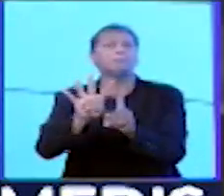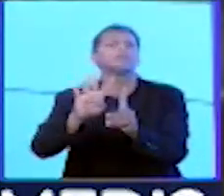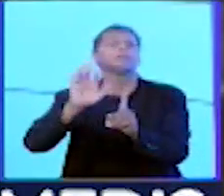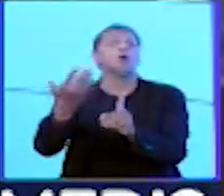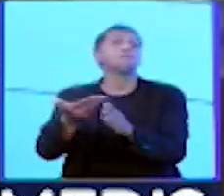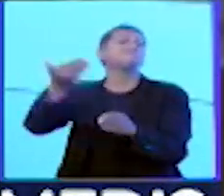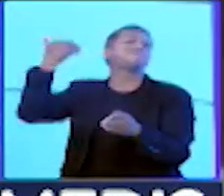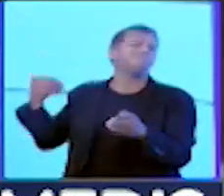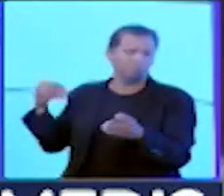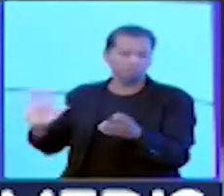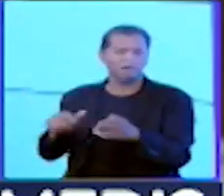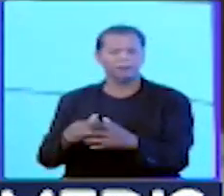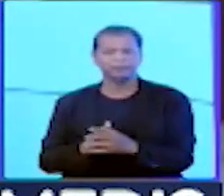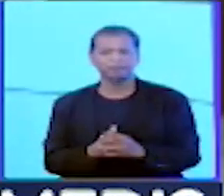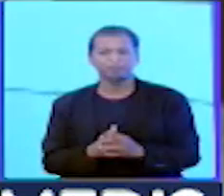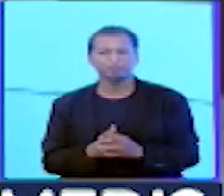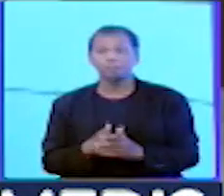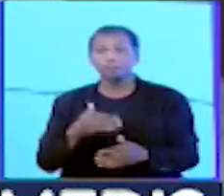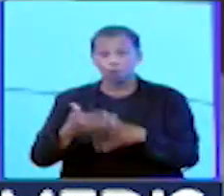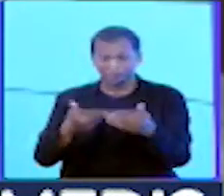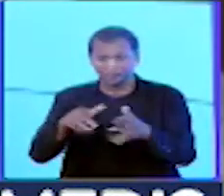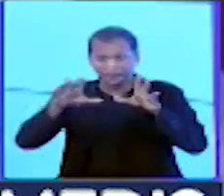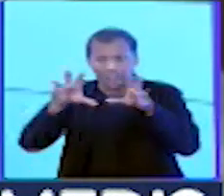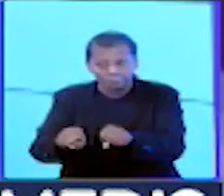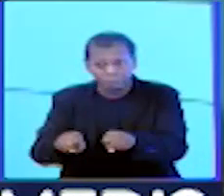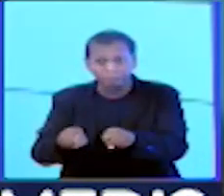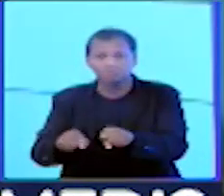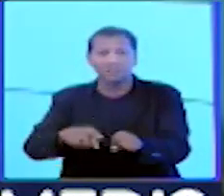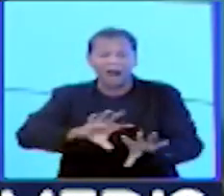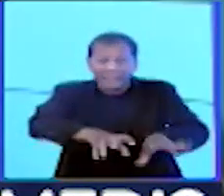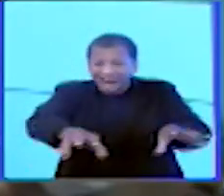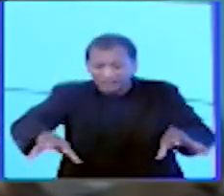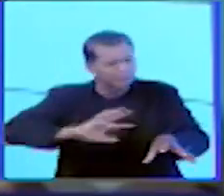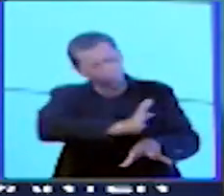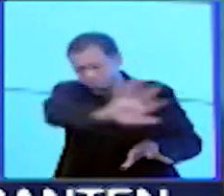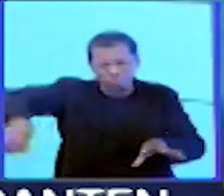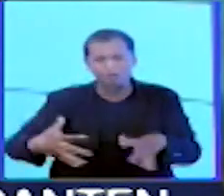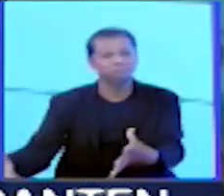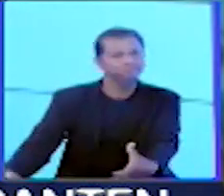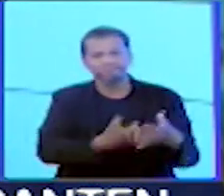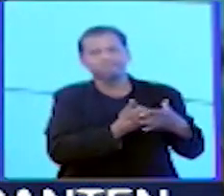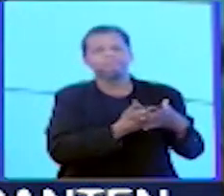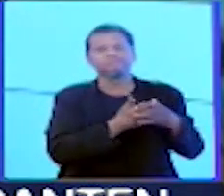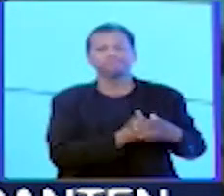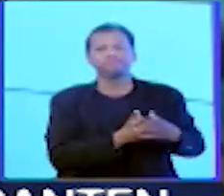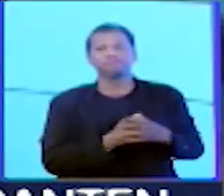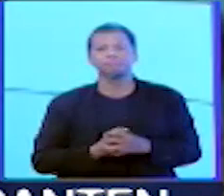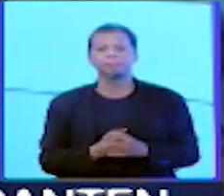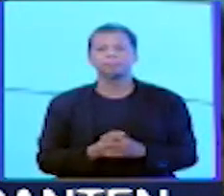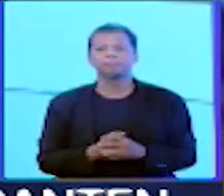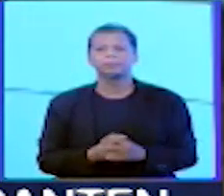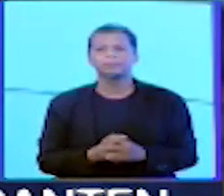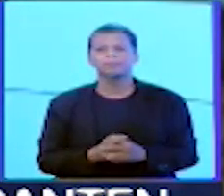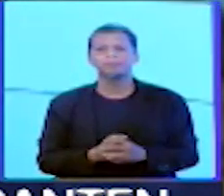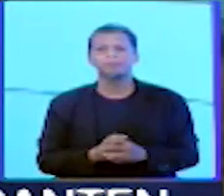menyita sejumlah peralatan medis yang digunakan untuk praktik aborsi. Anggota kita kemudian melakukan pembututan terhadap salah satu